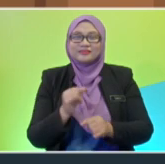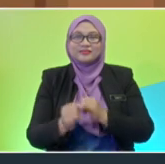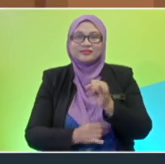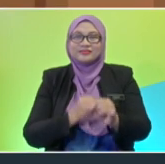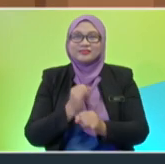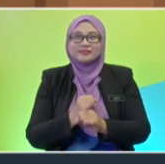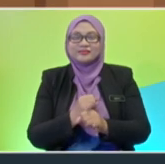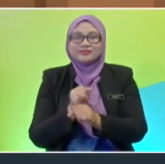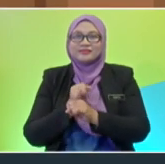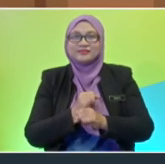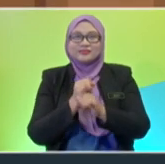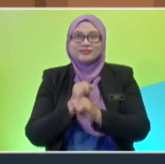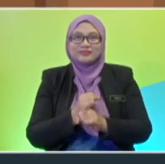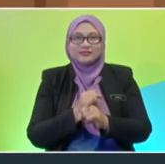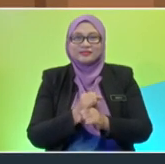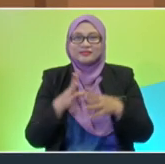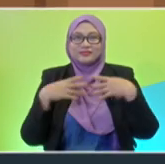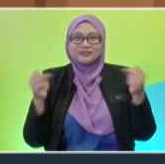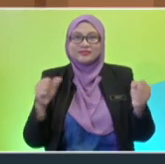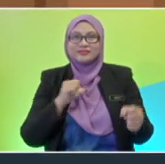maka makanan yang rahasia